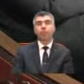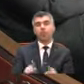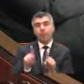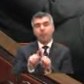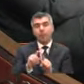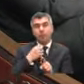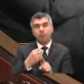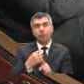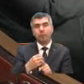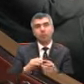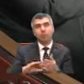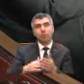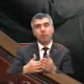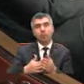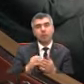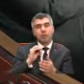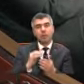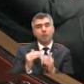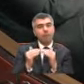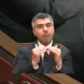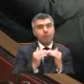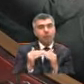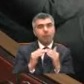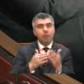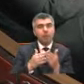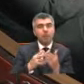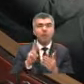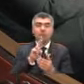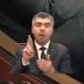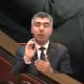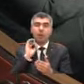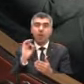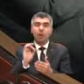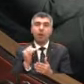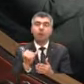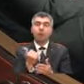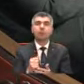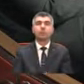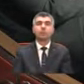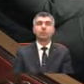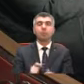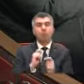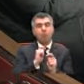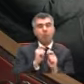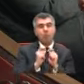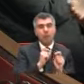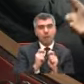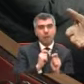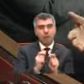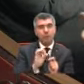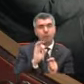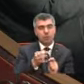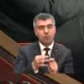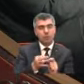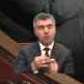هذا هذه الطريقة التوافقية وتحت إشراف جلالته. لذلك نحن نناقش هذه المواضيع ونناقش هذه